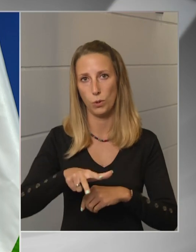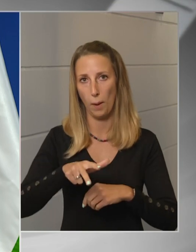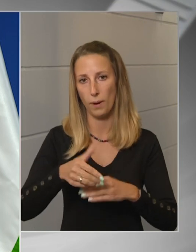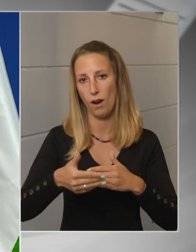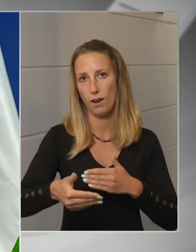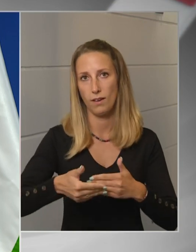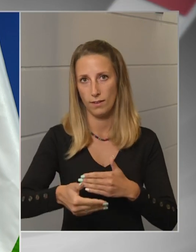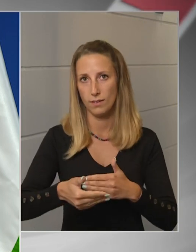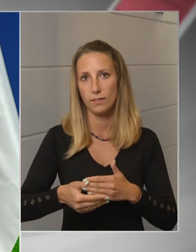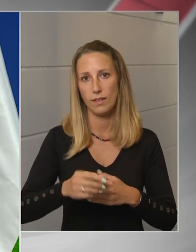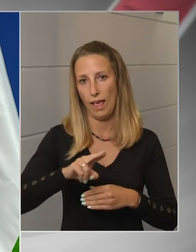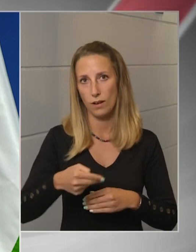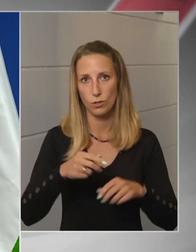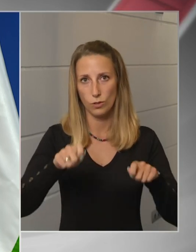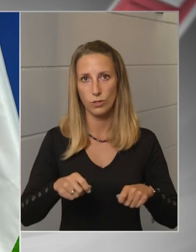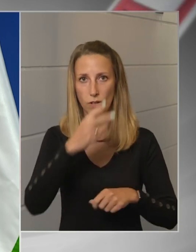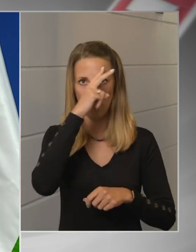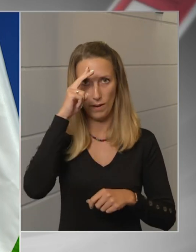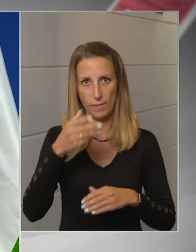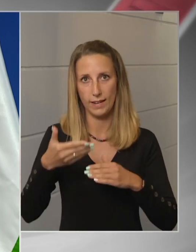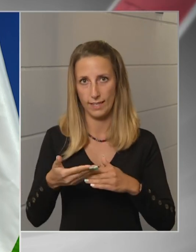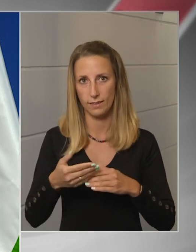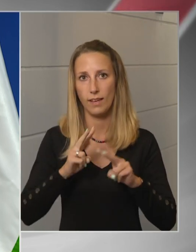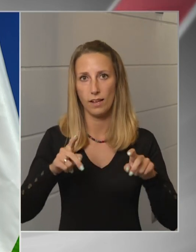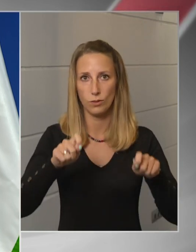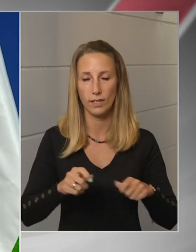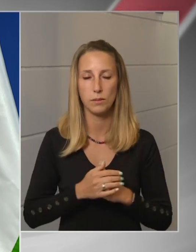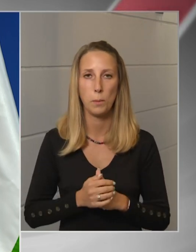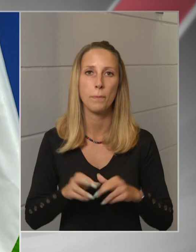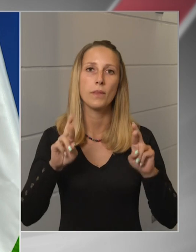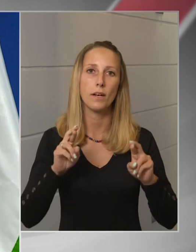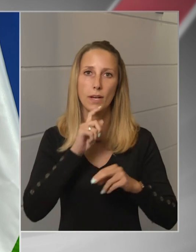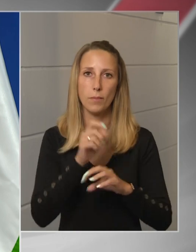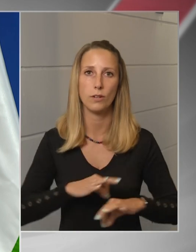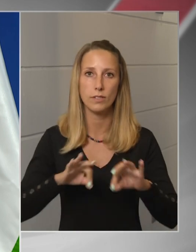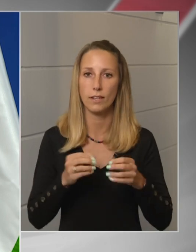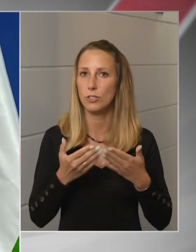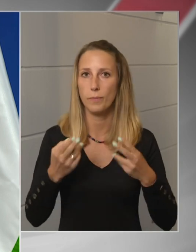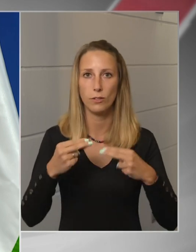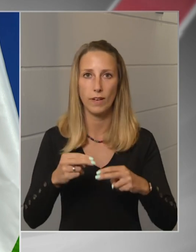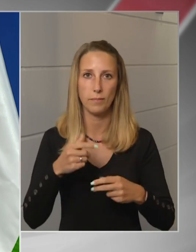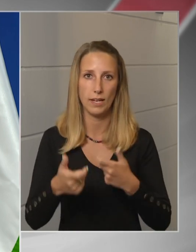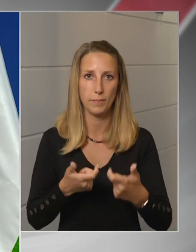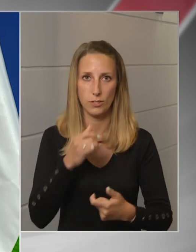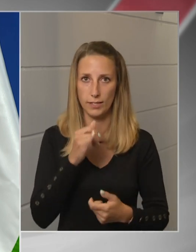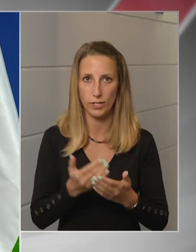erről döntsöm. Tehát novemberig dönteni kell. Én azt remélem, hogy Magyarországnak semmilyen további lépésre nincs szüksége ahhoz most már,